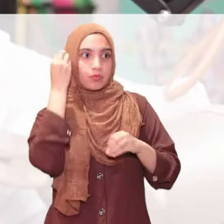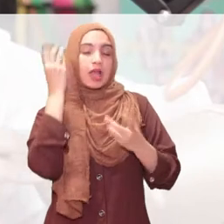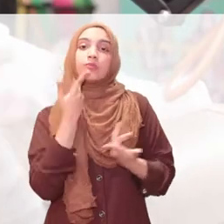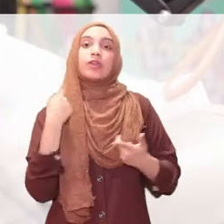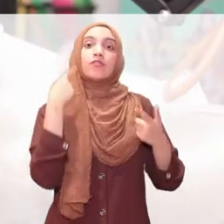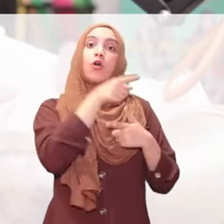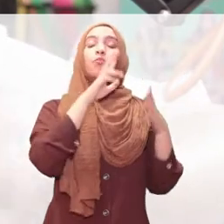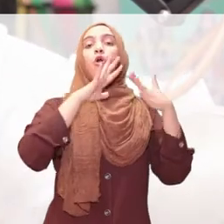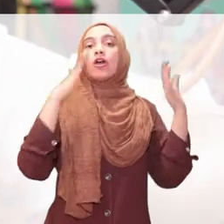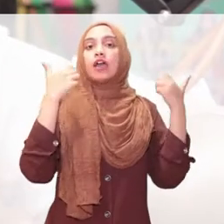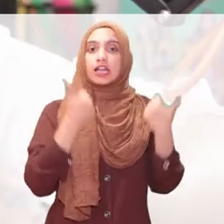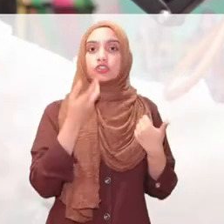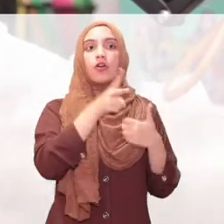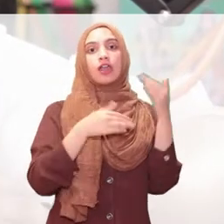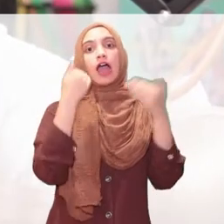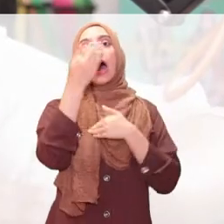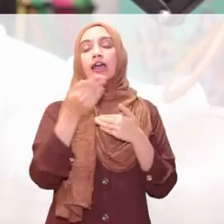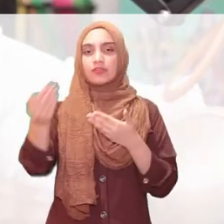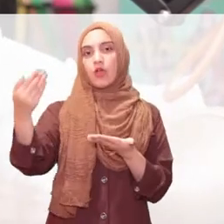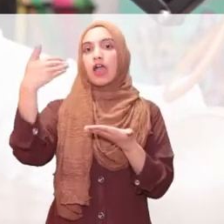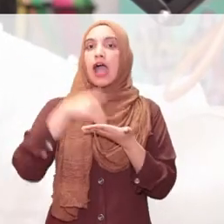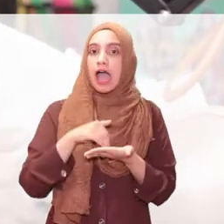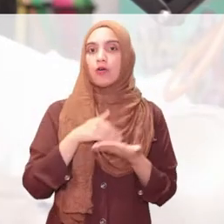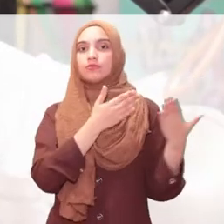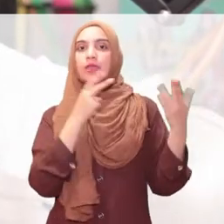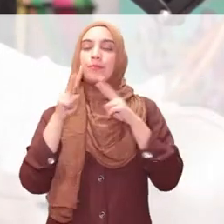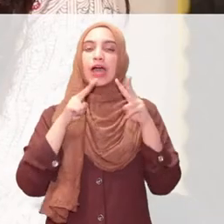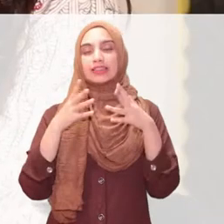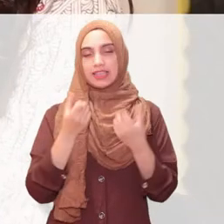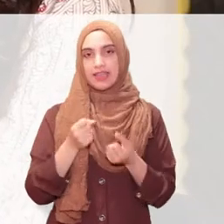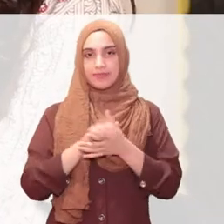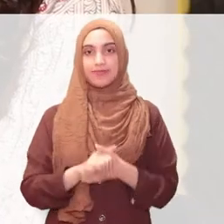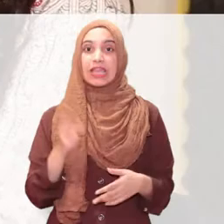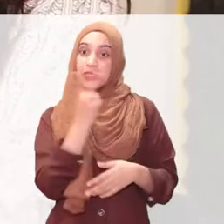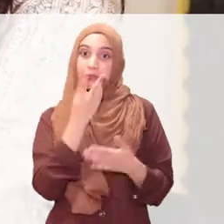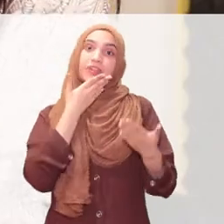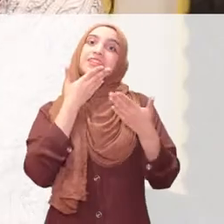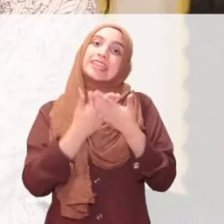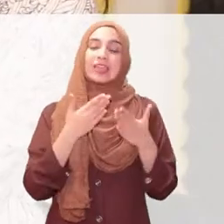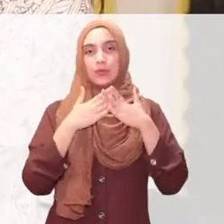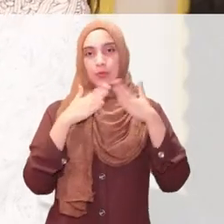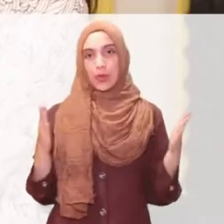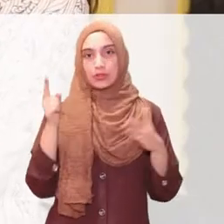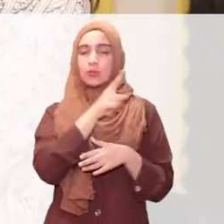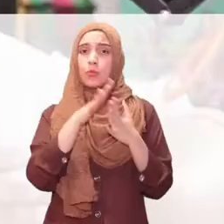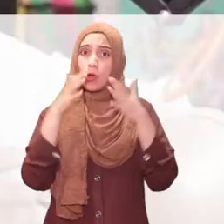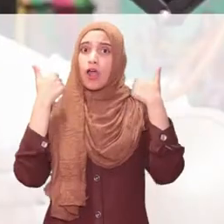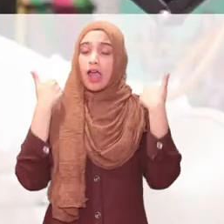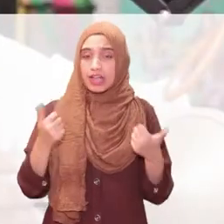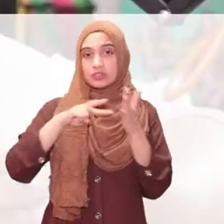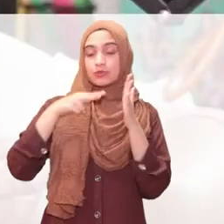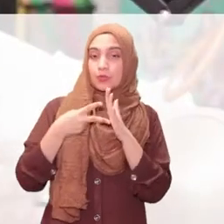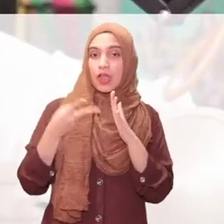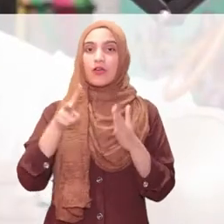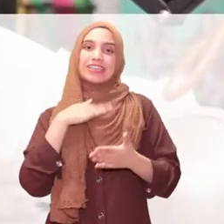बैक और समथिंग मोर प्रॉमिनेंट लीडर्स स्टाफ विल हैव ए कन्वरसेशन विद वेलकम बहुत एक्यूरेट यू थैंक यू सो मच फॉर जॉइनिंग युगों तक